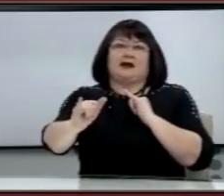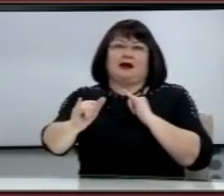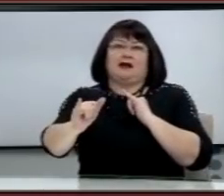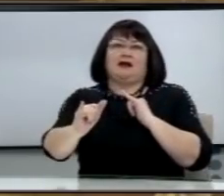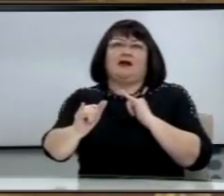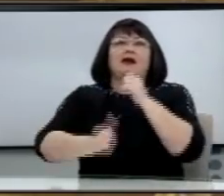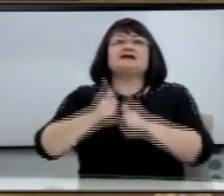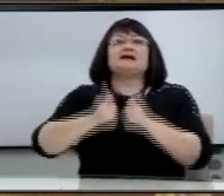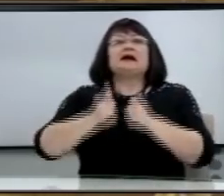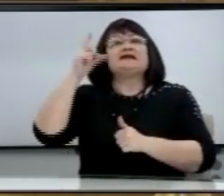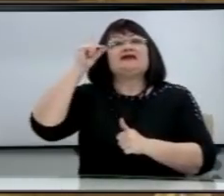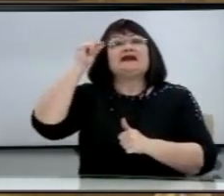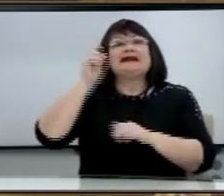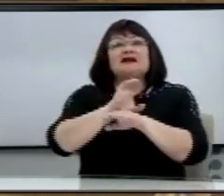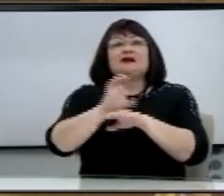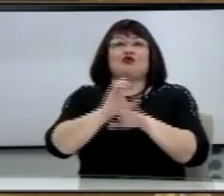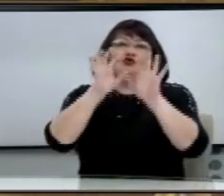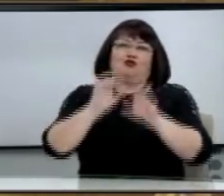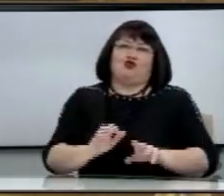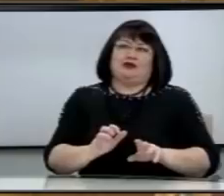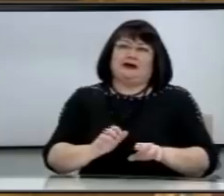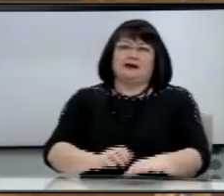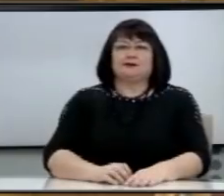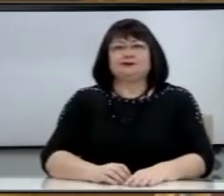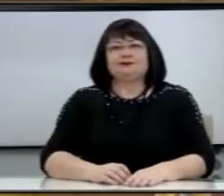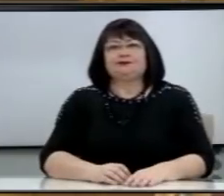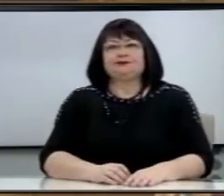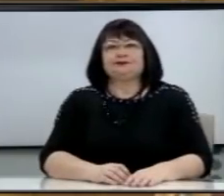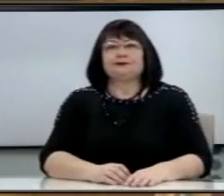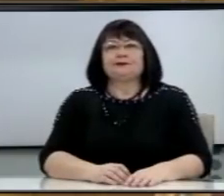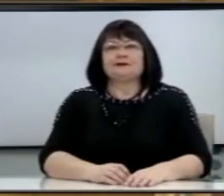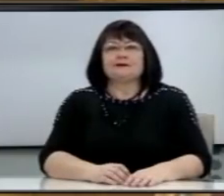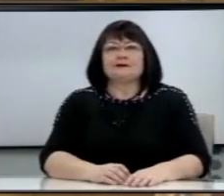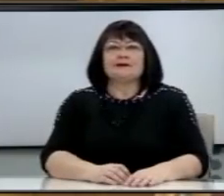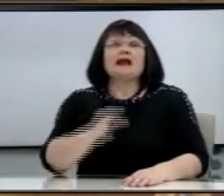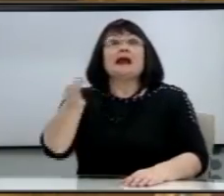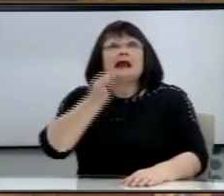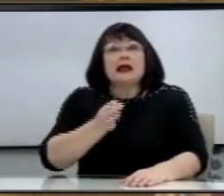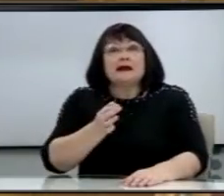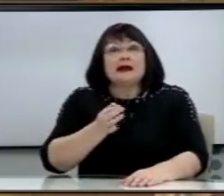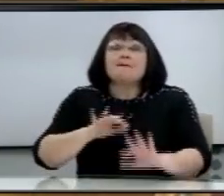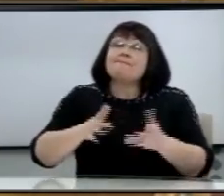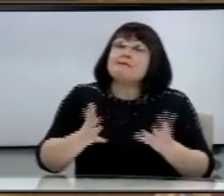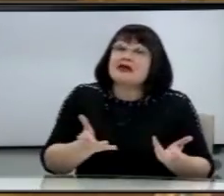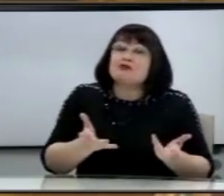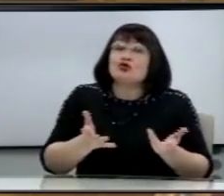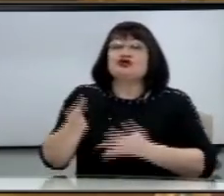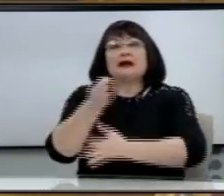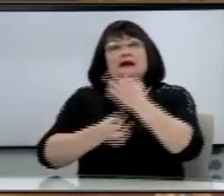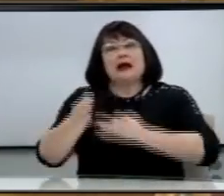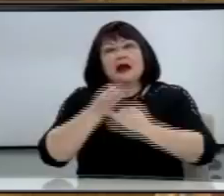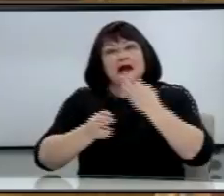εξεταστικής? Αλήθεια, λέμε, μήπως θα ήταν καλύτερα, αντί να μιλάτε